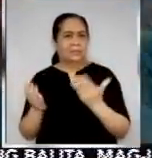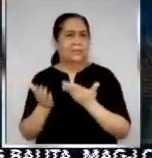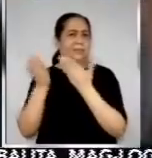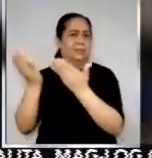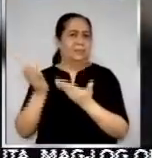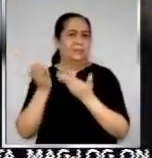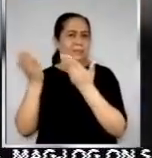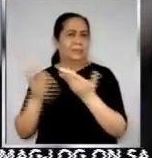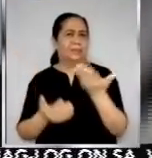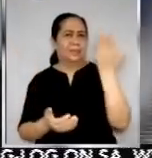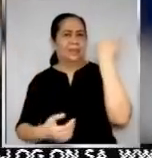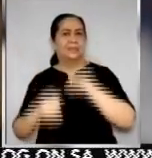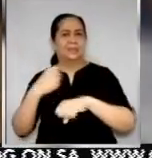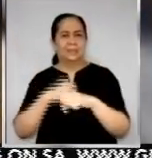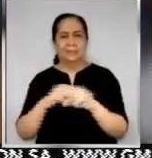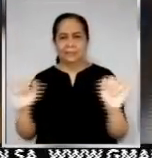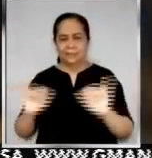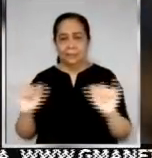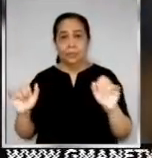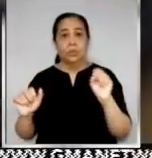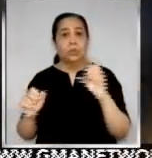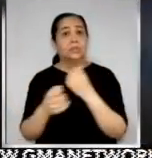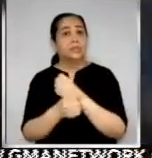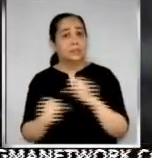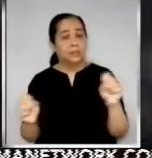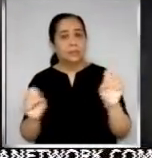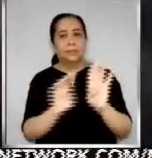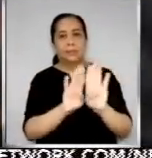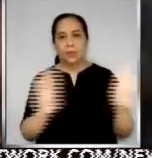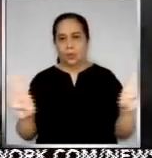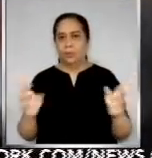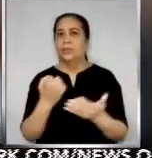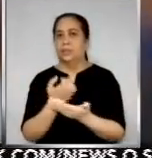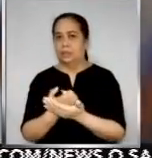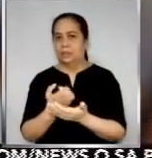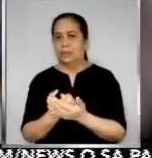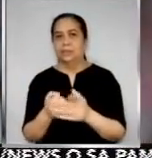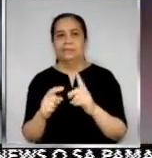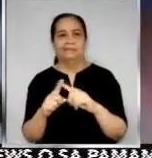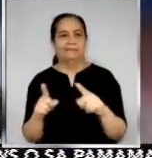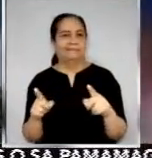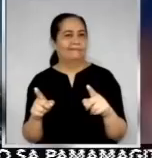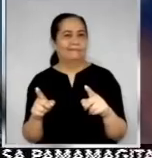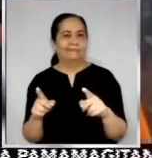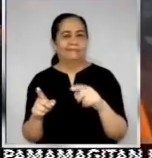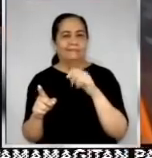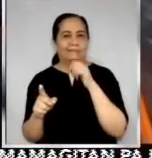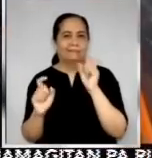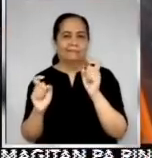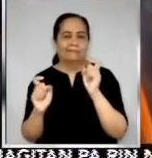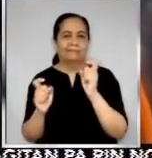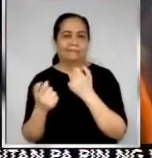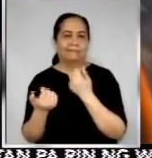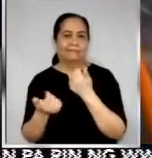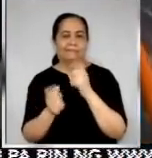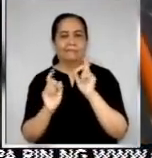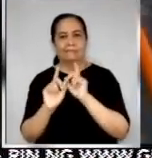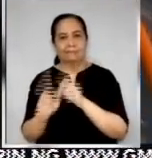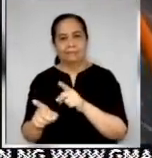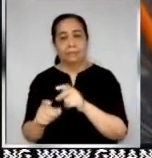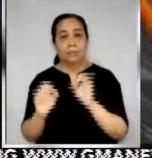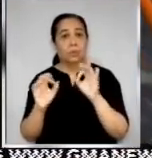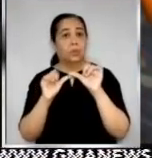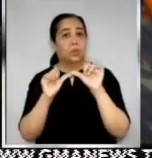nakaraang taon para ligtas na mabuksan ang ekonomiya. Pero hindi raw ito kaagad natutugunan. Kung patuloy raw na